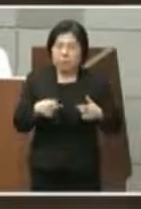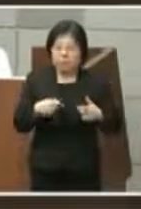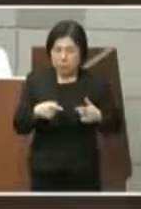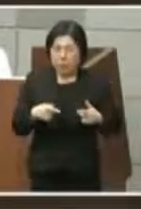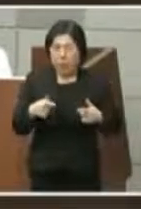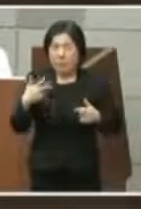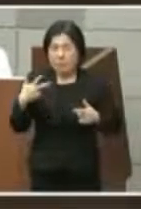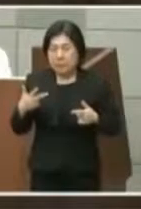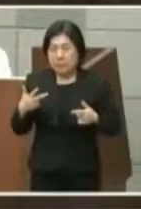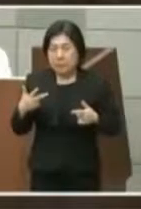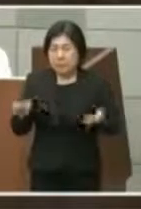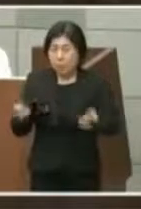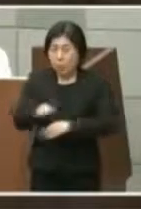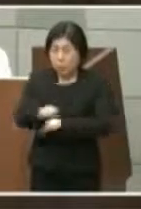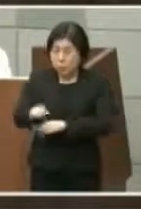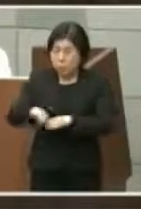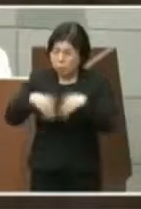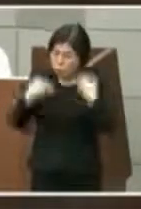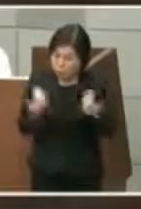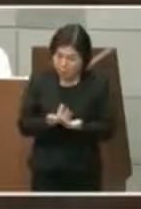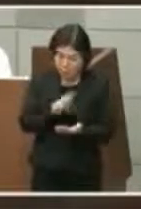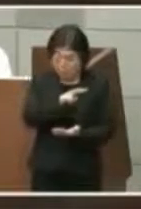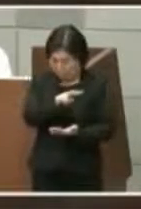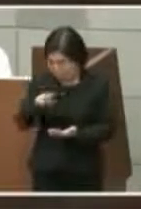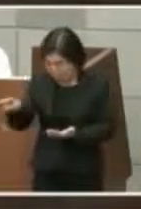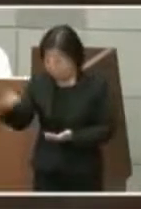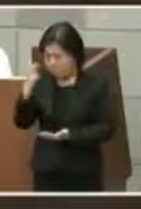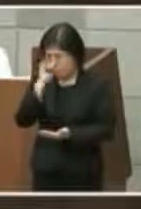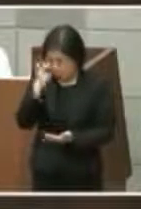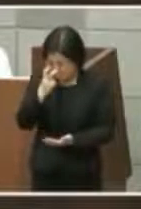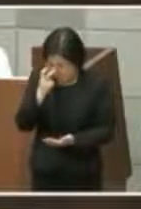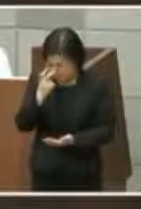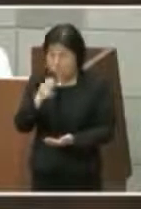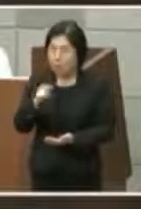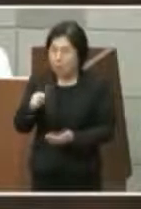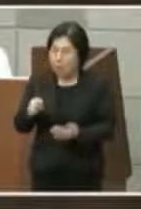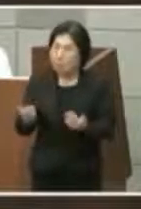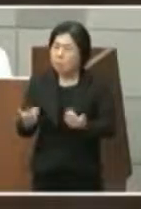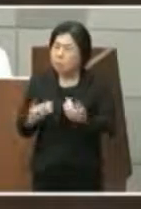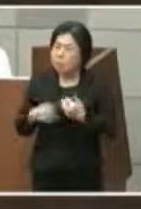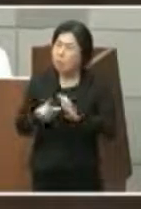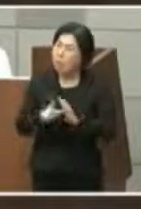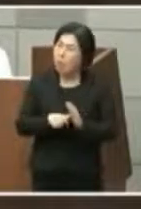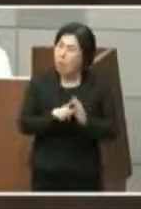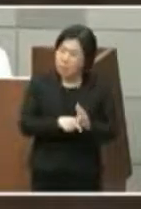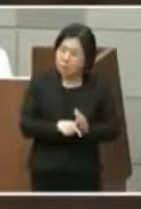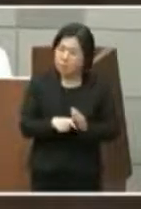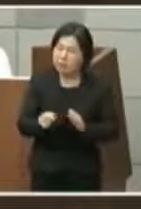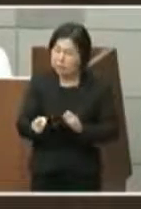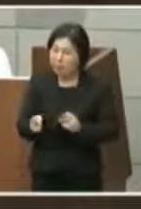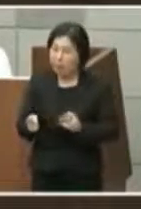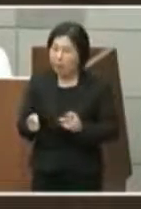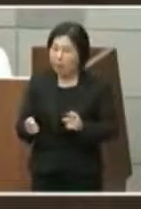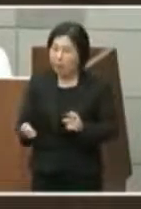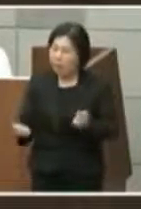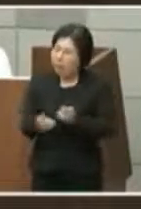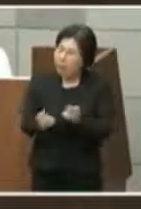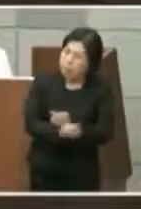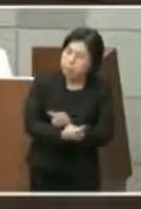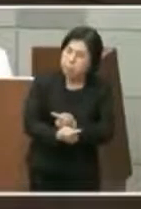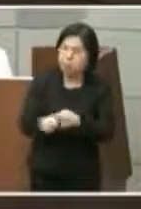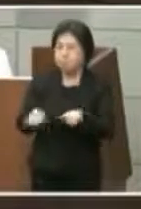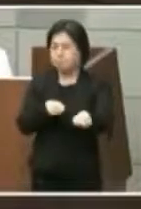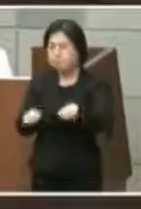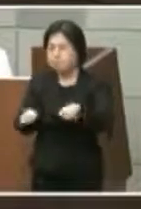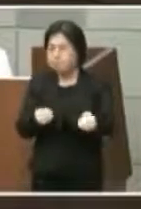全般を法的な立場から監視、査察し、必要に応じて是正措置を講ずるよう指導するなど